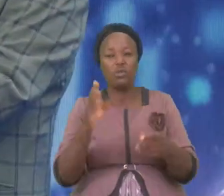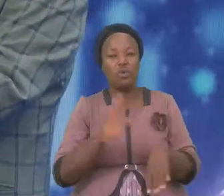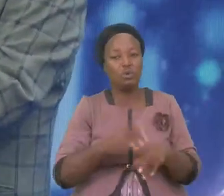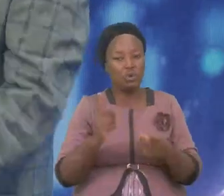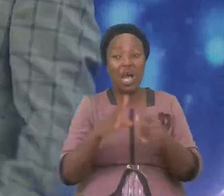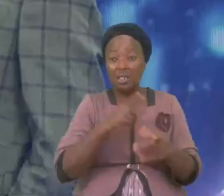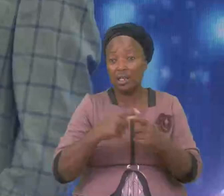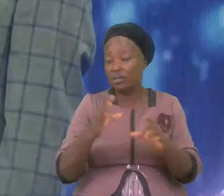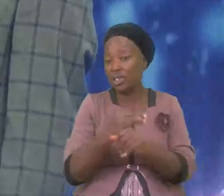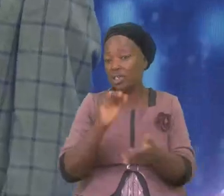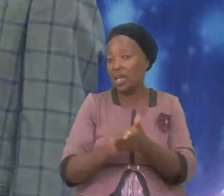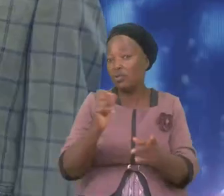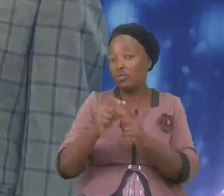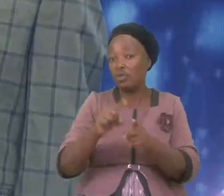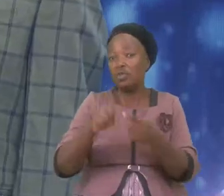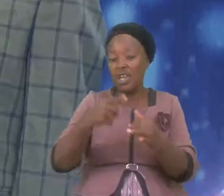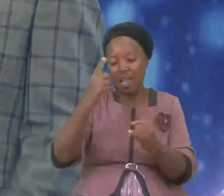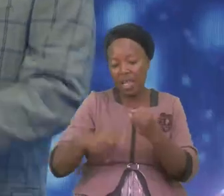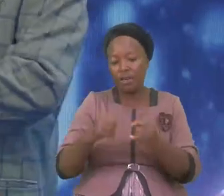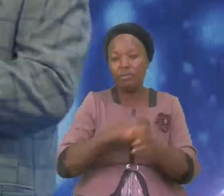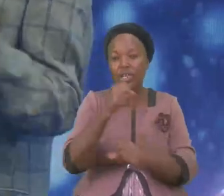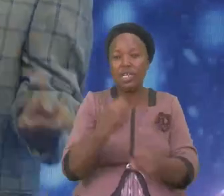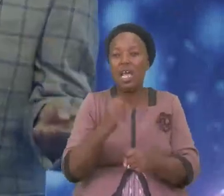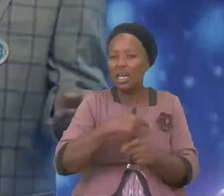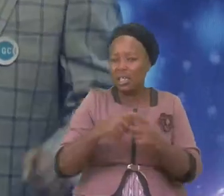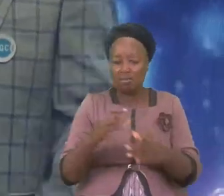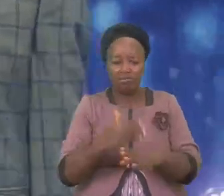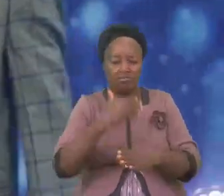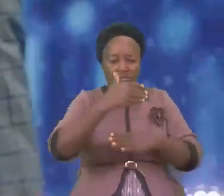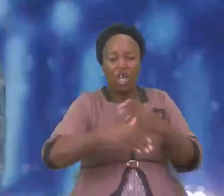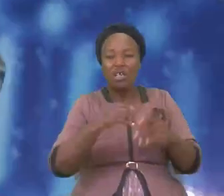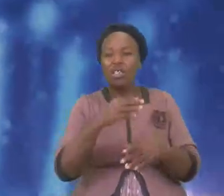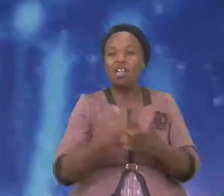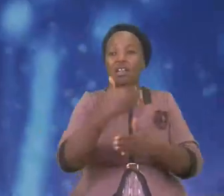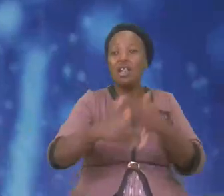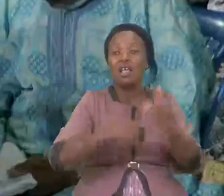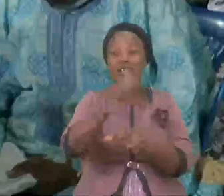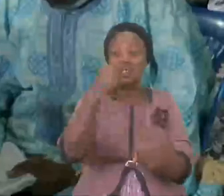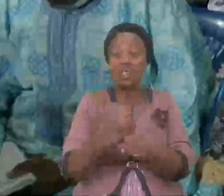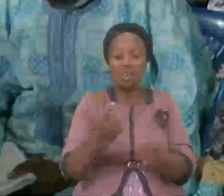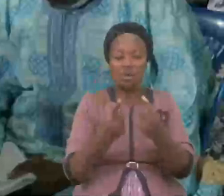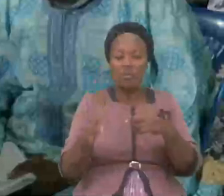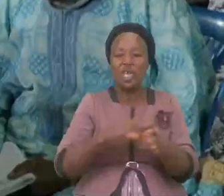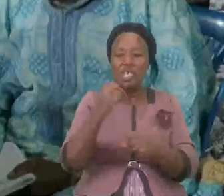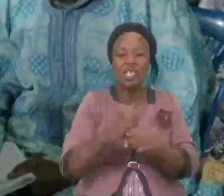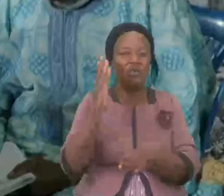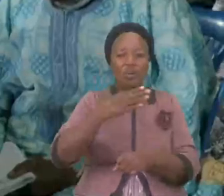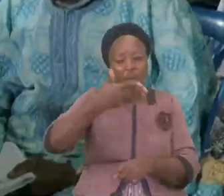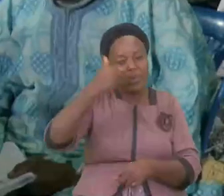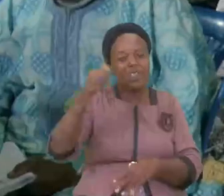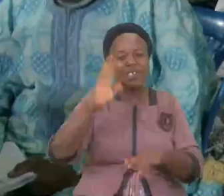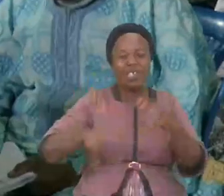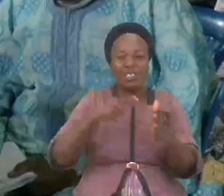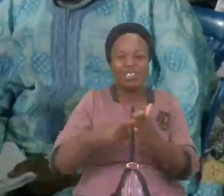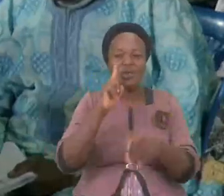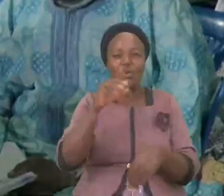que tu prennes ce mot jusqu'à la fin de l'année et que tu traverses l'année avec. L'année prochaine sera meilleure